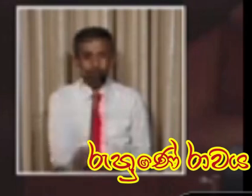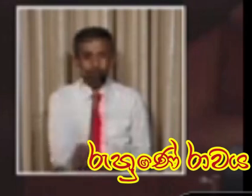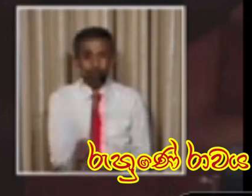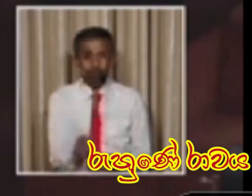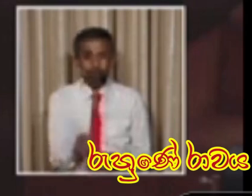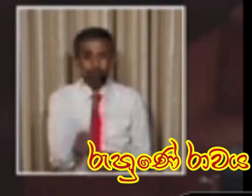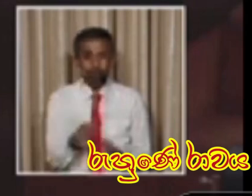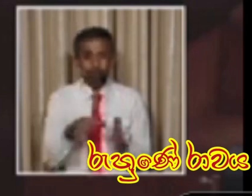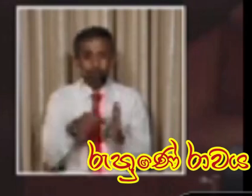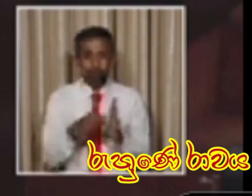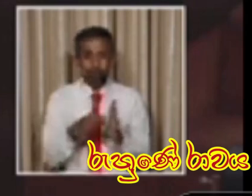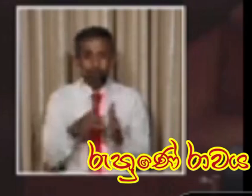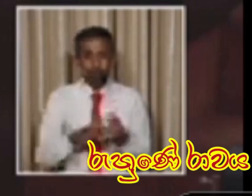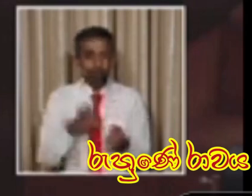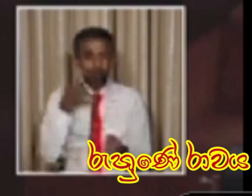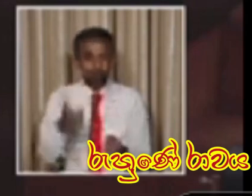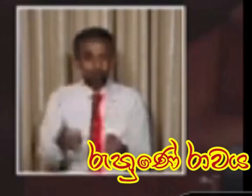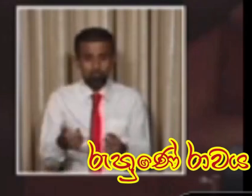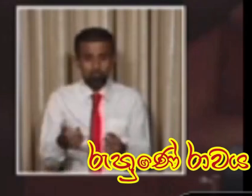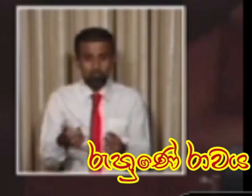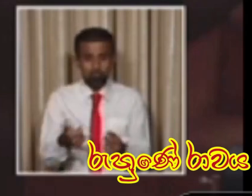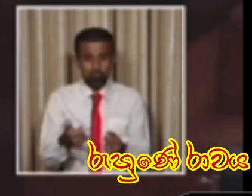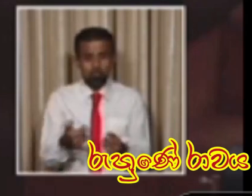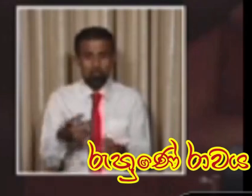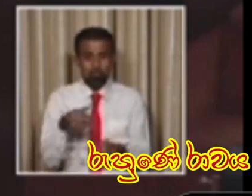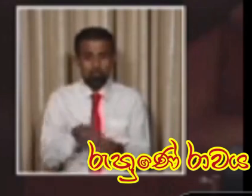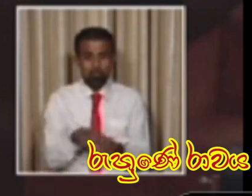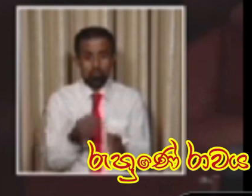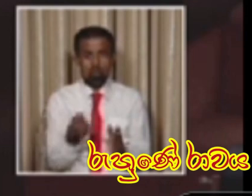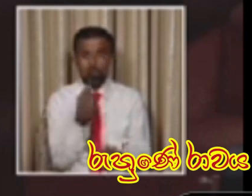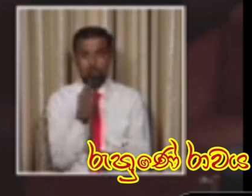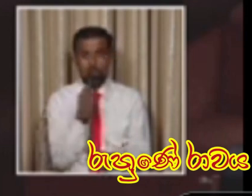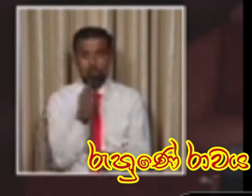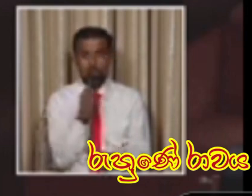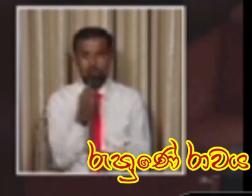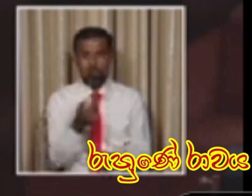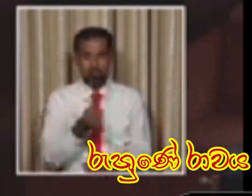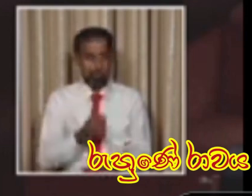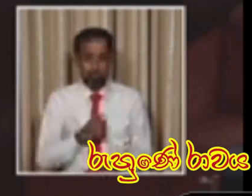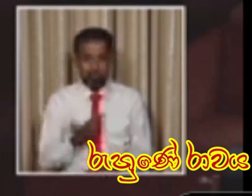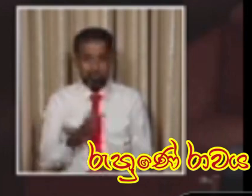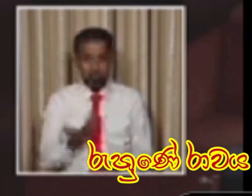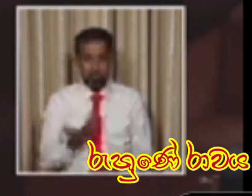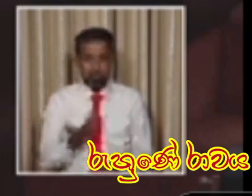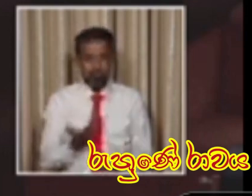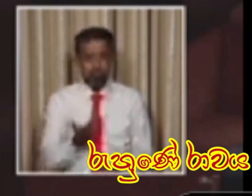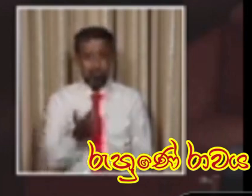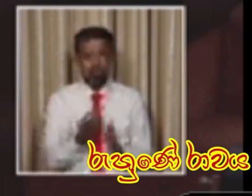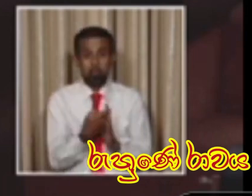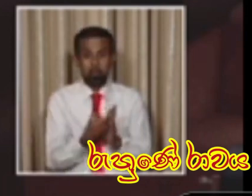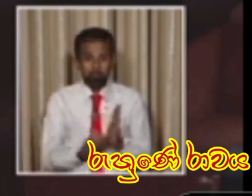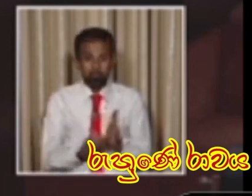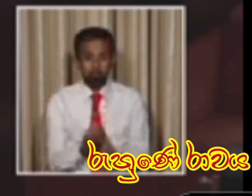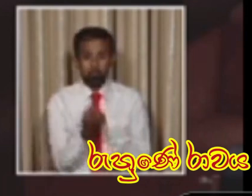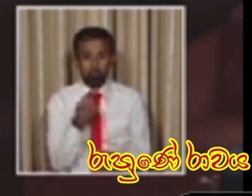ඉකොනොමික් බ්ලූ ප්‍රින්ට් එක ඇතුලේ සමගි ජන බලවේගයේ මේ කාරණා තමයි සඳහන් කරලා තියෙන්නේ. ඔබතුමාලා අකමැතිද ඔබතුමාලා ප්‍රතිපත්ති ප්‍රකාශනකින් ඉදිරිපත් කළ